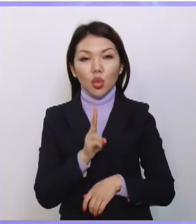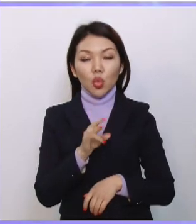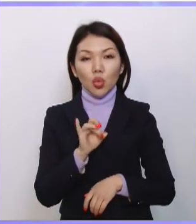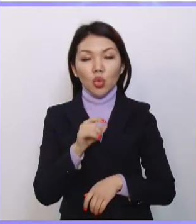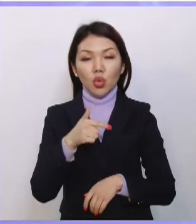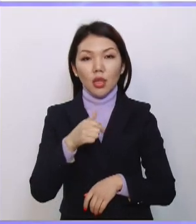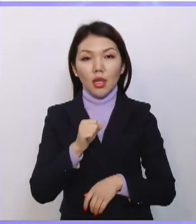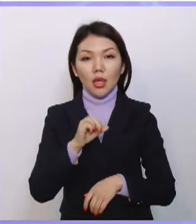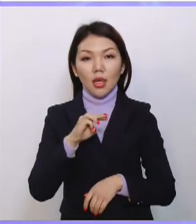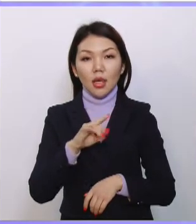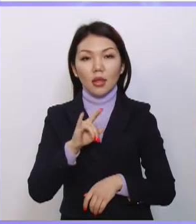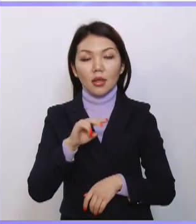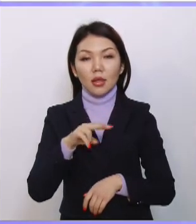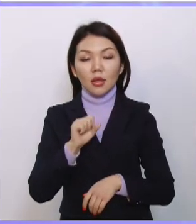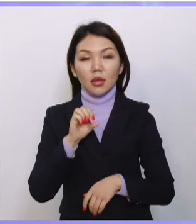Жемиш багы,